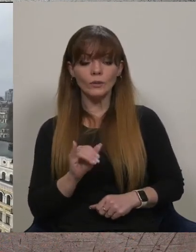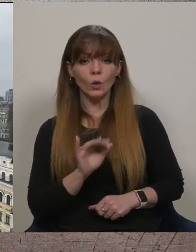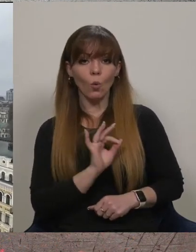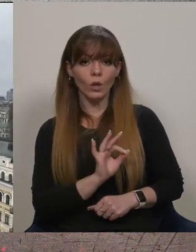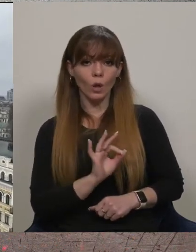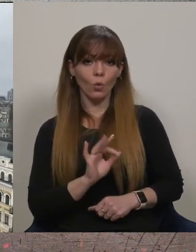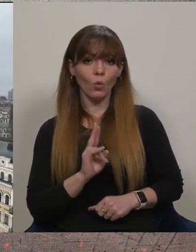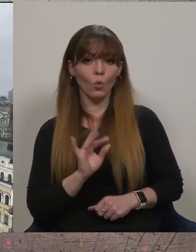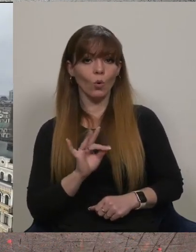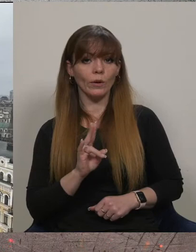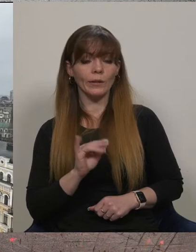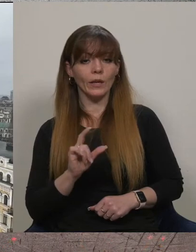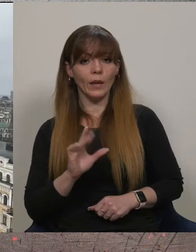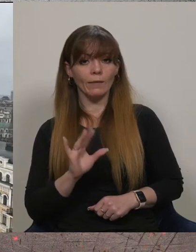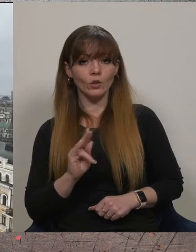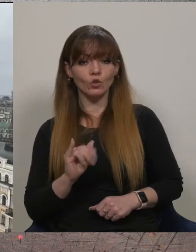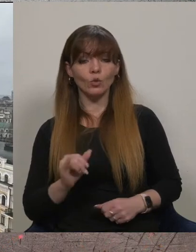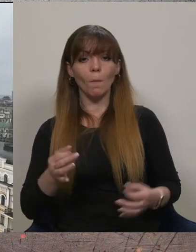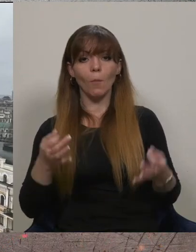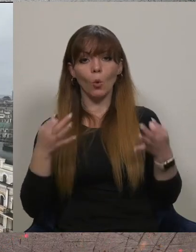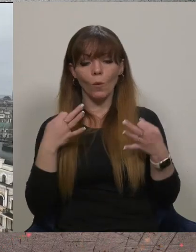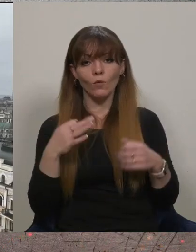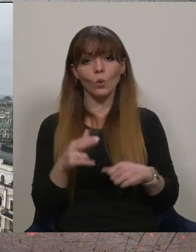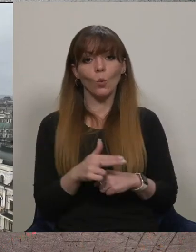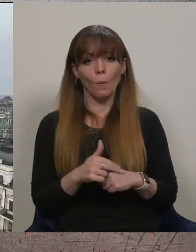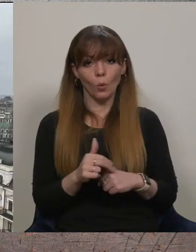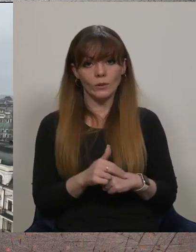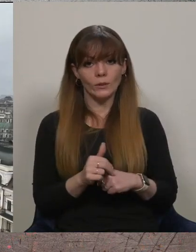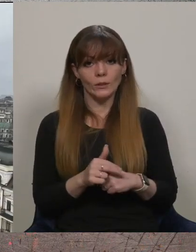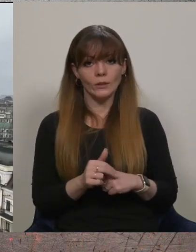Корнійовичу, полковнику поліції.